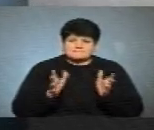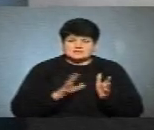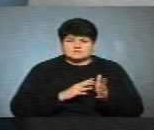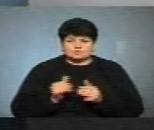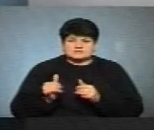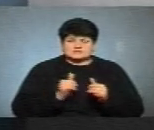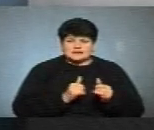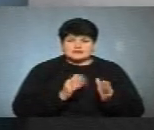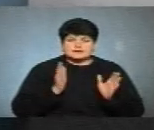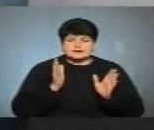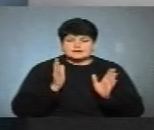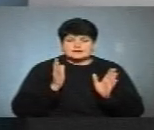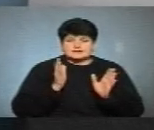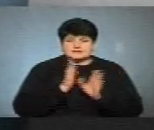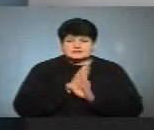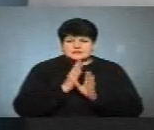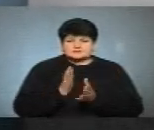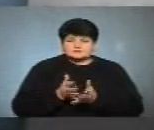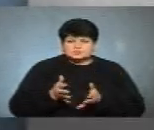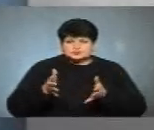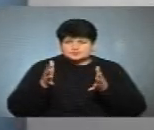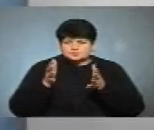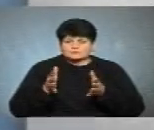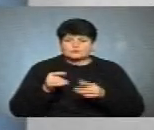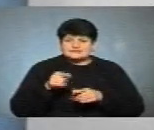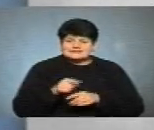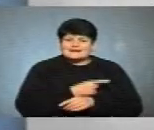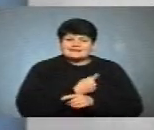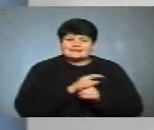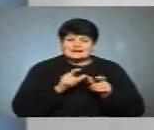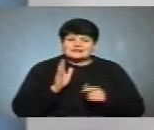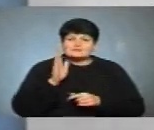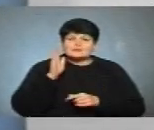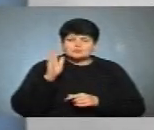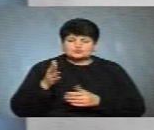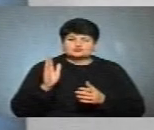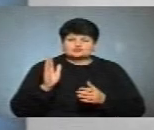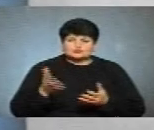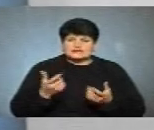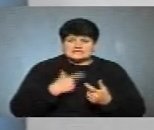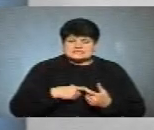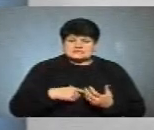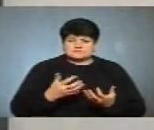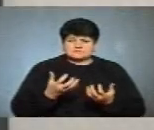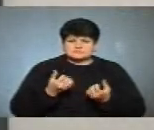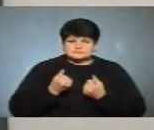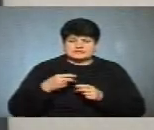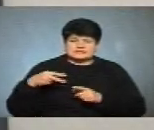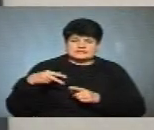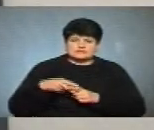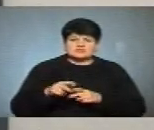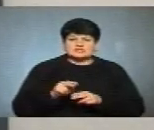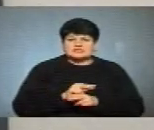забезпечені кисневими генераторами, бочками. Тому що це лікарні, які в майбутньому будуть на себе нести навантаження,